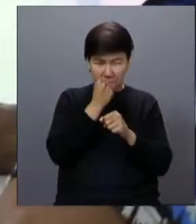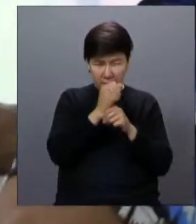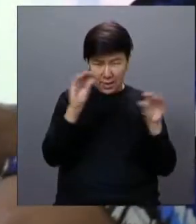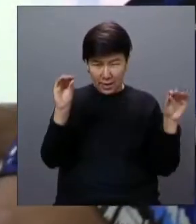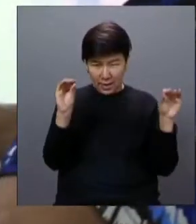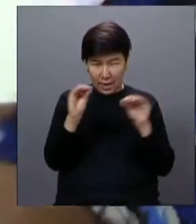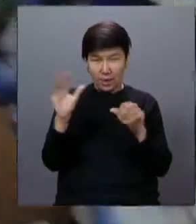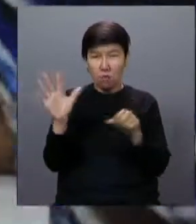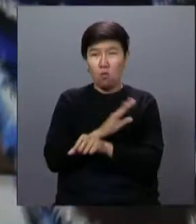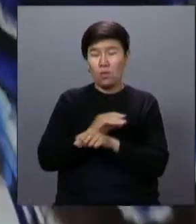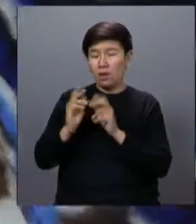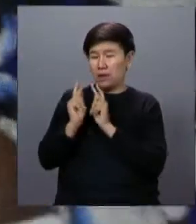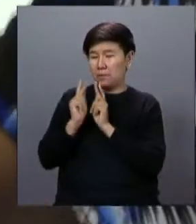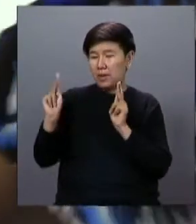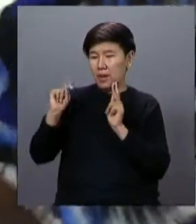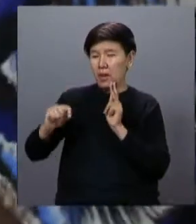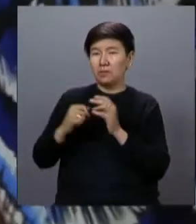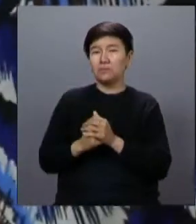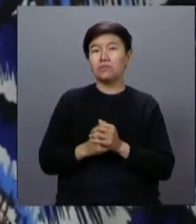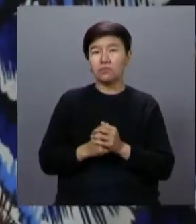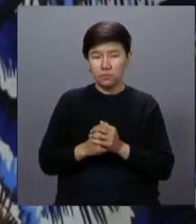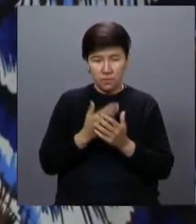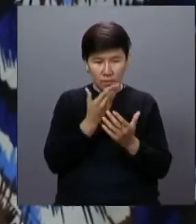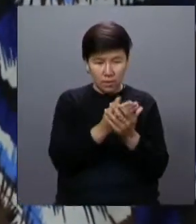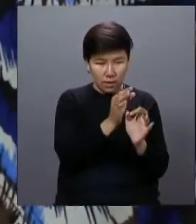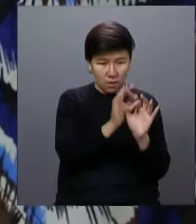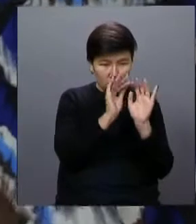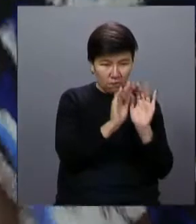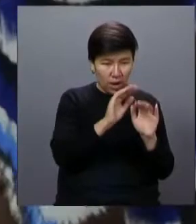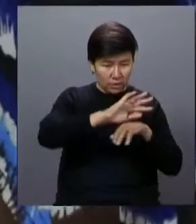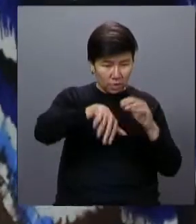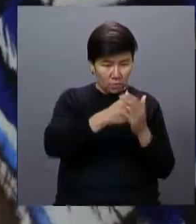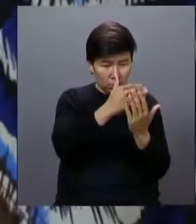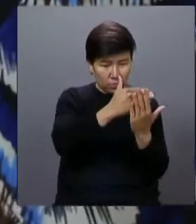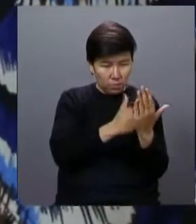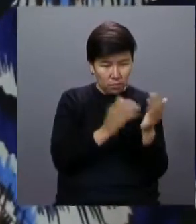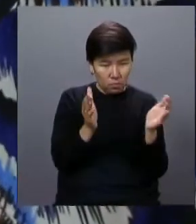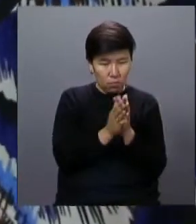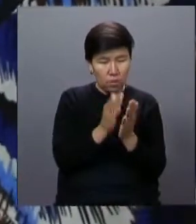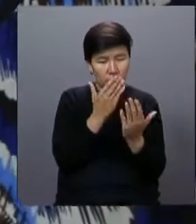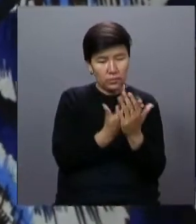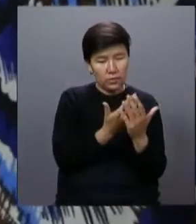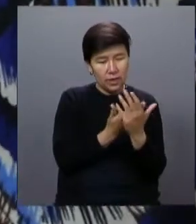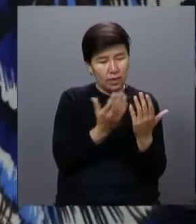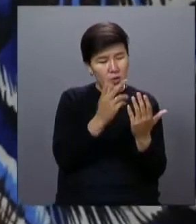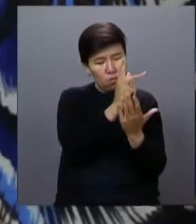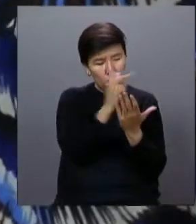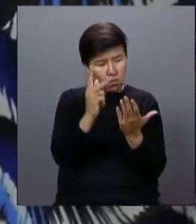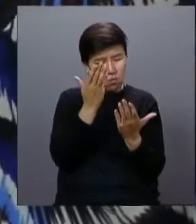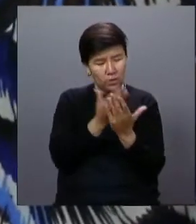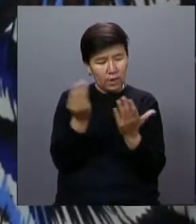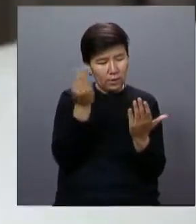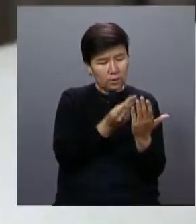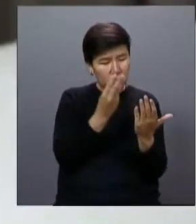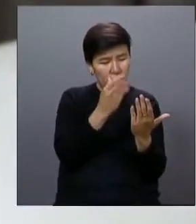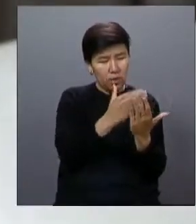กลุ่มสัจจะออมทรัพย์จะมีการรวบรวมยอดการฝากการกู้ยืมจำนวนเงินที่ได้คืนเพื่อสรุปและนำยอดทั้งหมด